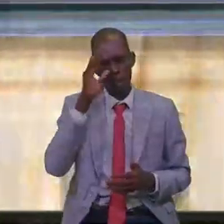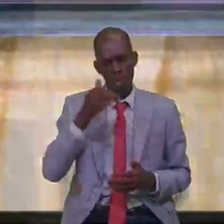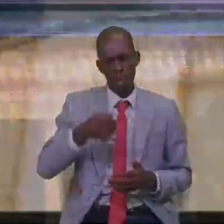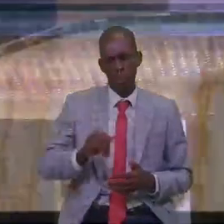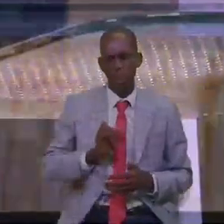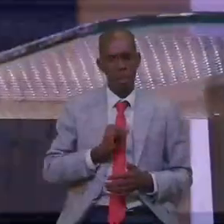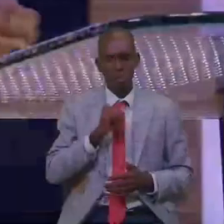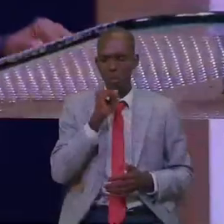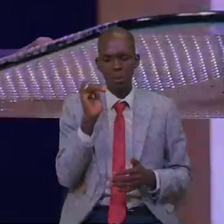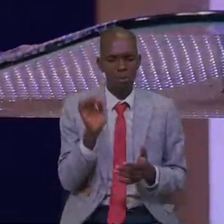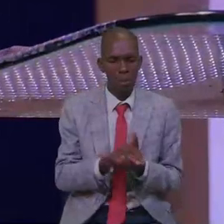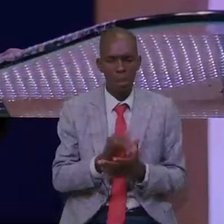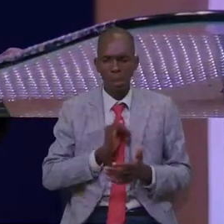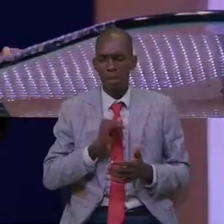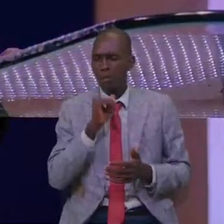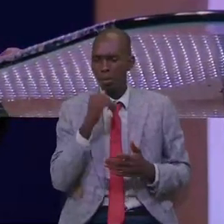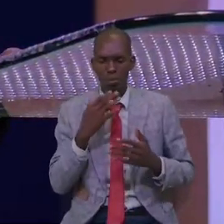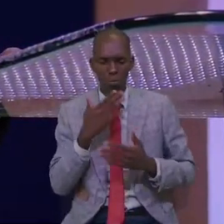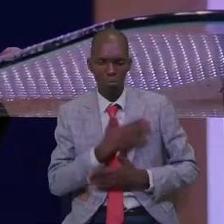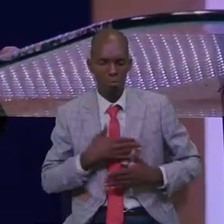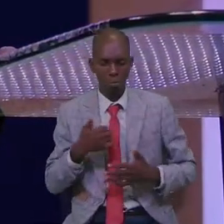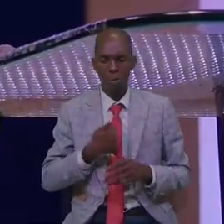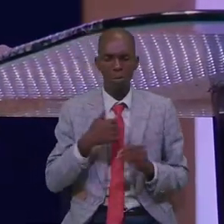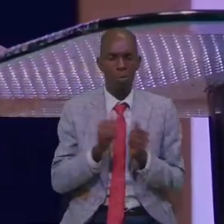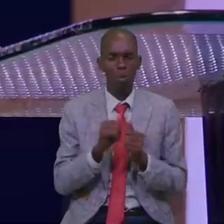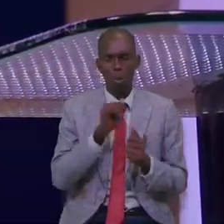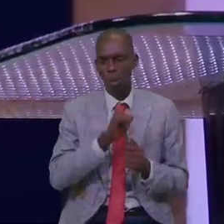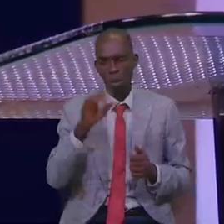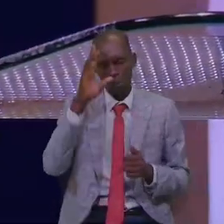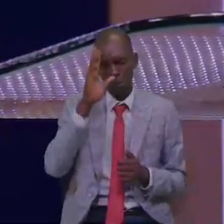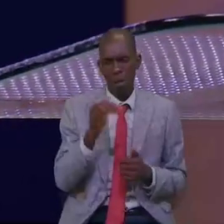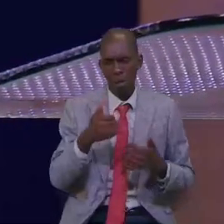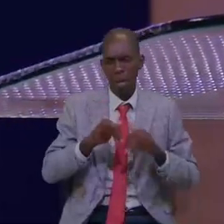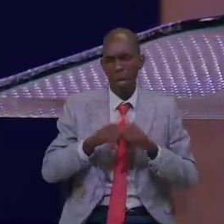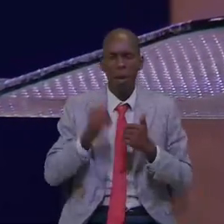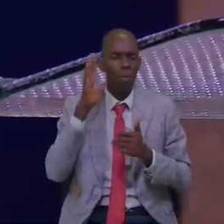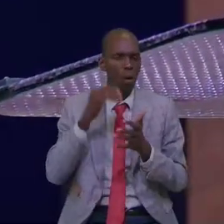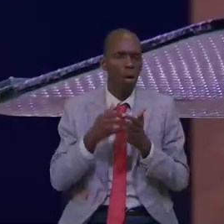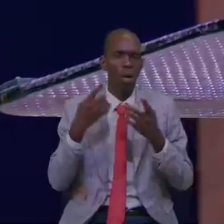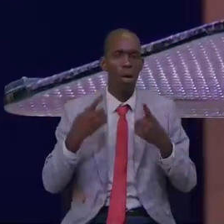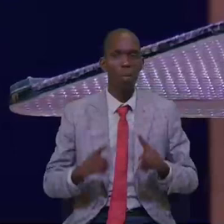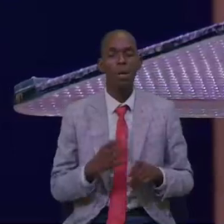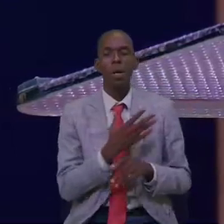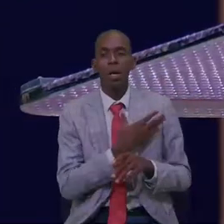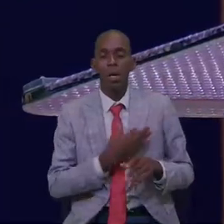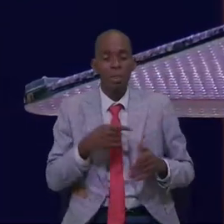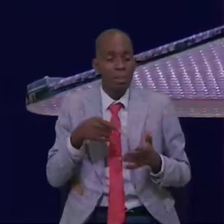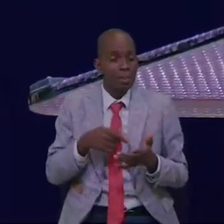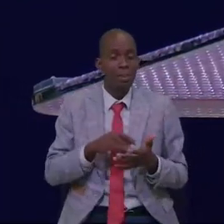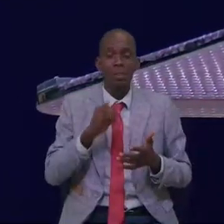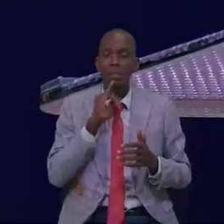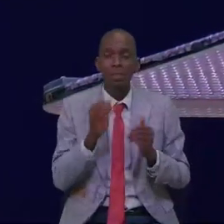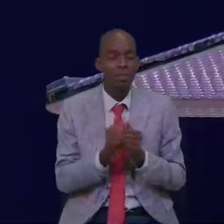Marie dit à l'ange, comment cela se fera-t-il puisque je ne connais point d'homme? Celui qui viendra sera sans le secours d'un